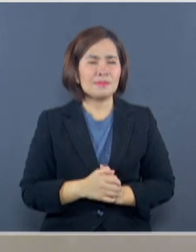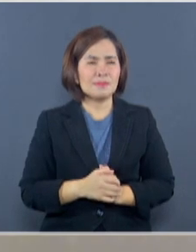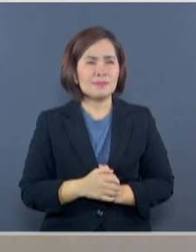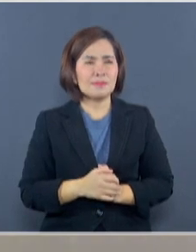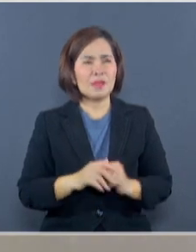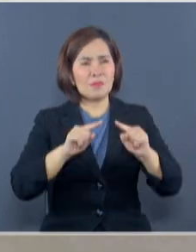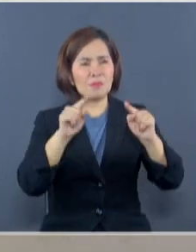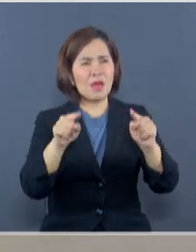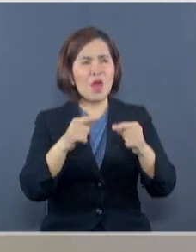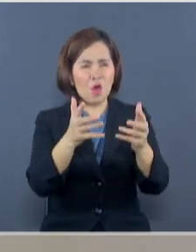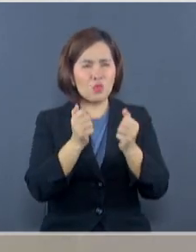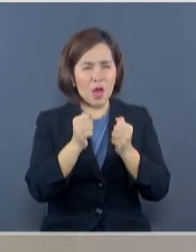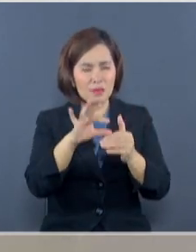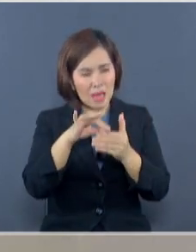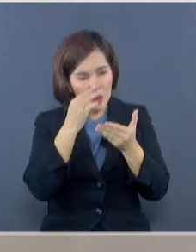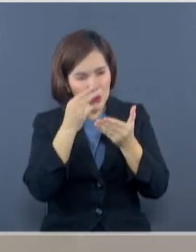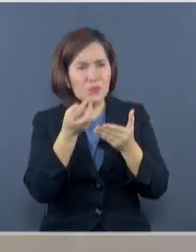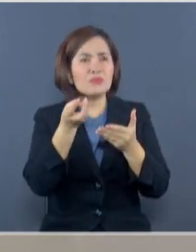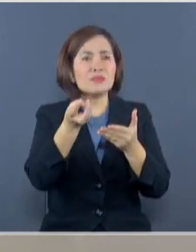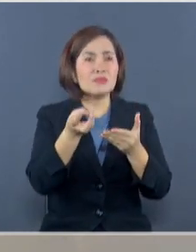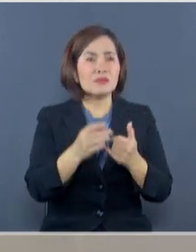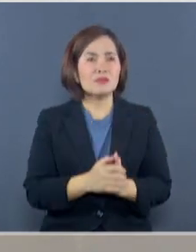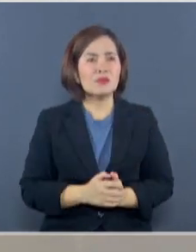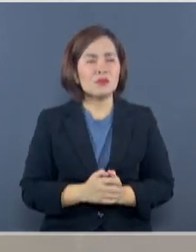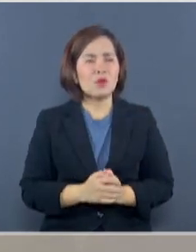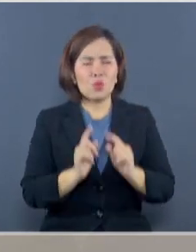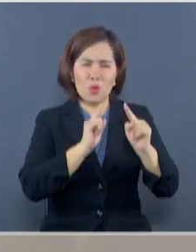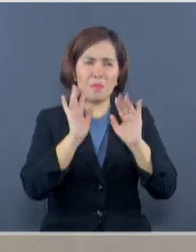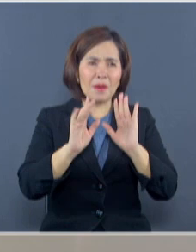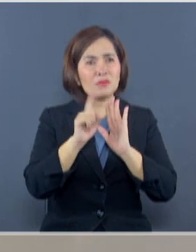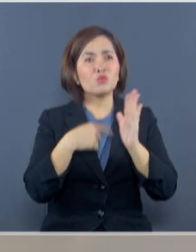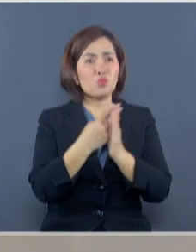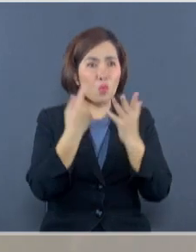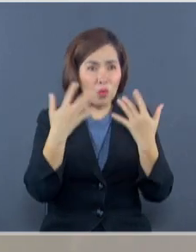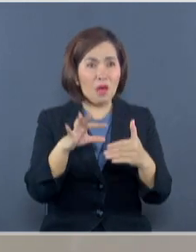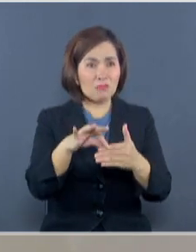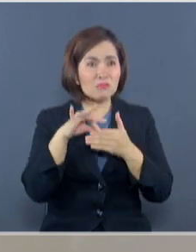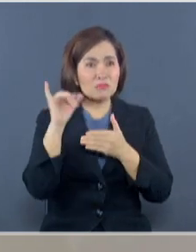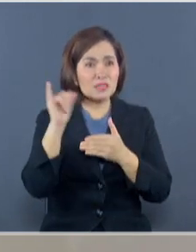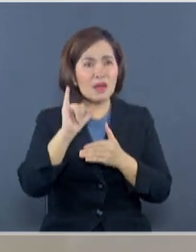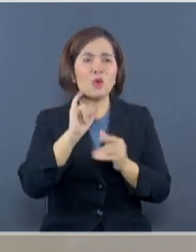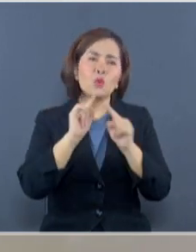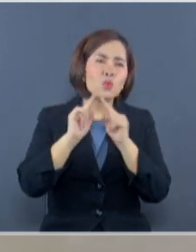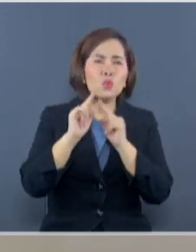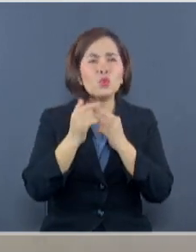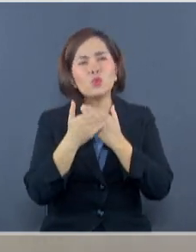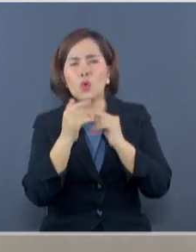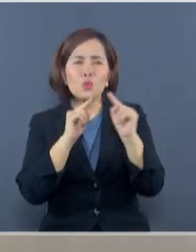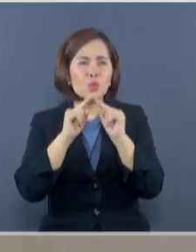แค่ส่งกลับคืนมาให้เราหลังจากที่คุยกับเราเป็นชั่วโมงแล้วอะไรเงี้ยครับเขาก็พยายามหว่านล้อมเราไปเรื่อย